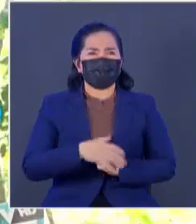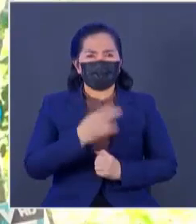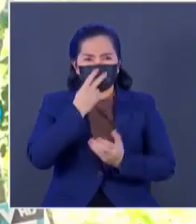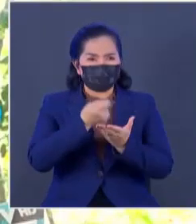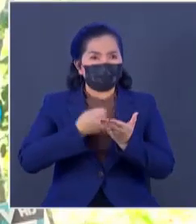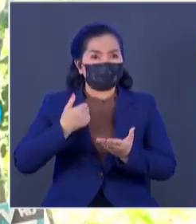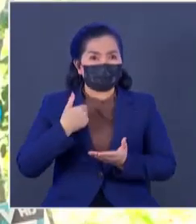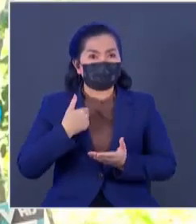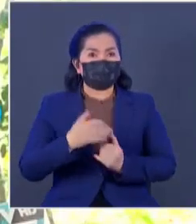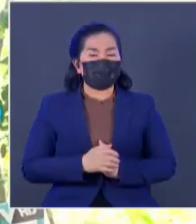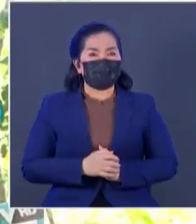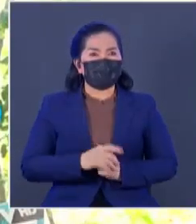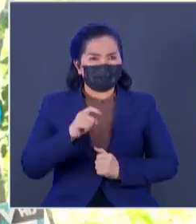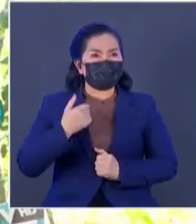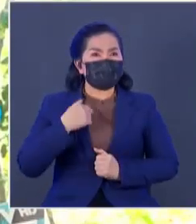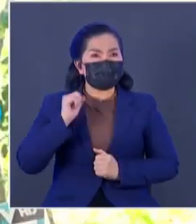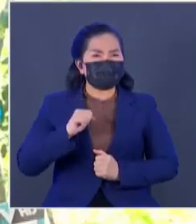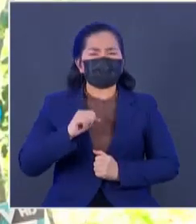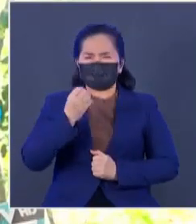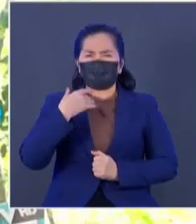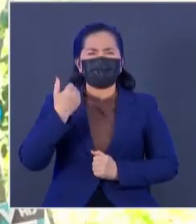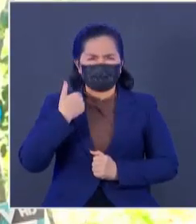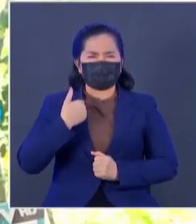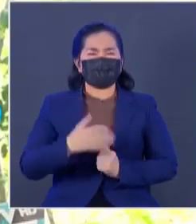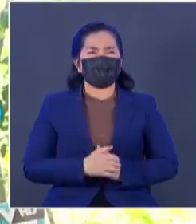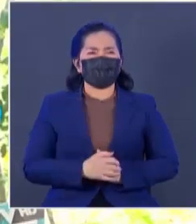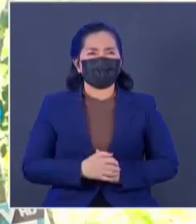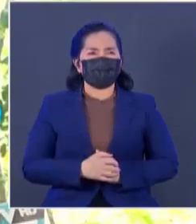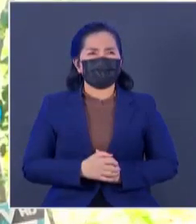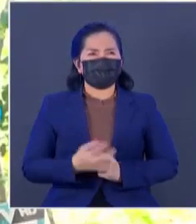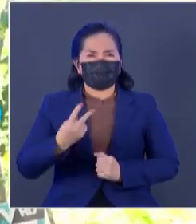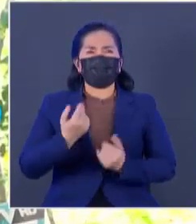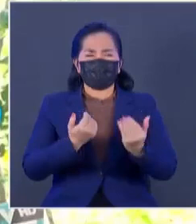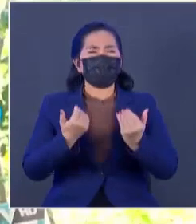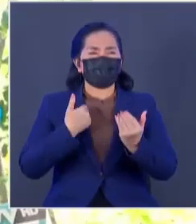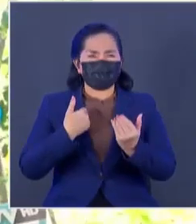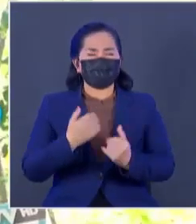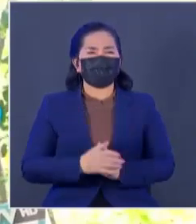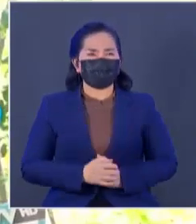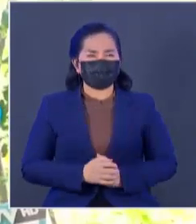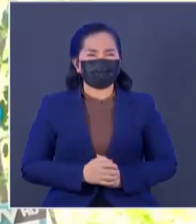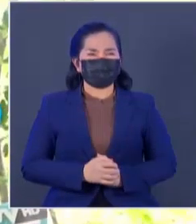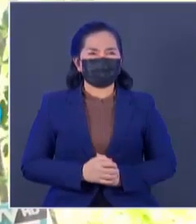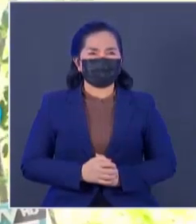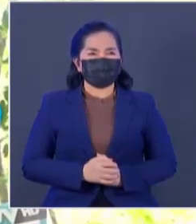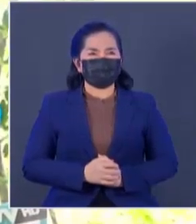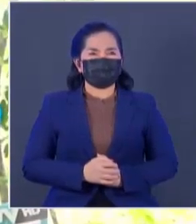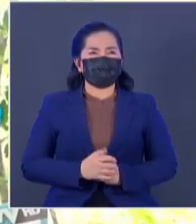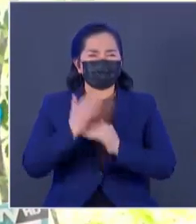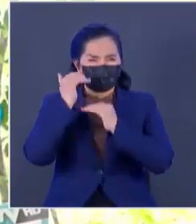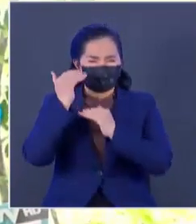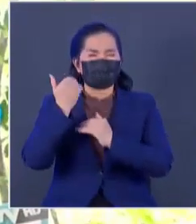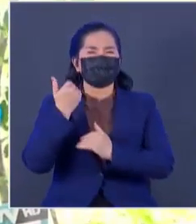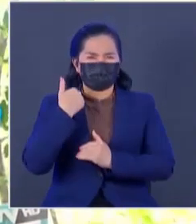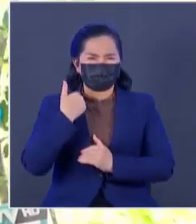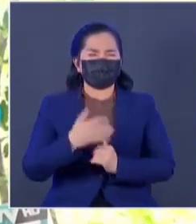งไหมผมก็ดูไปดูดวงมาว่าต้องมีแน่แล้ว มีเขาบอกว่ามีพี่เขาบอกว่าคู่นี้ยังไงก็มีลูกครับก็เลยยังมีแบ